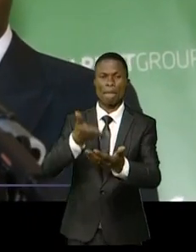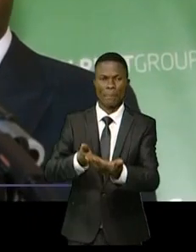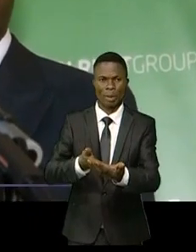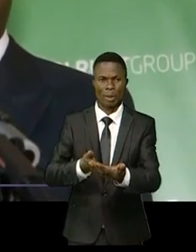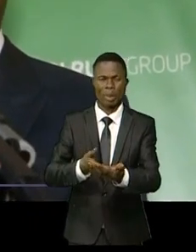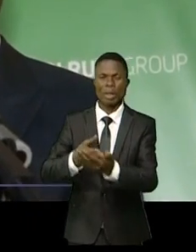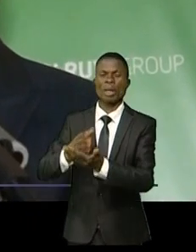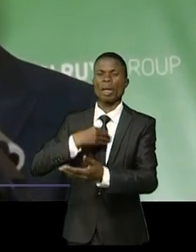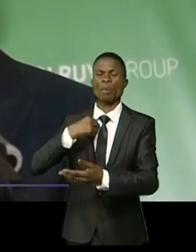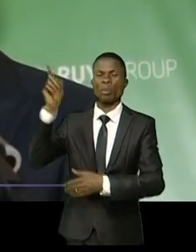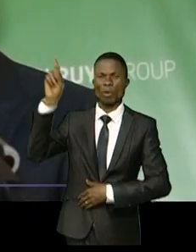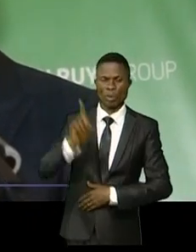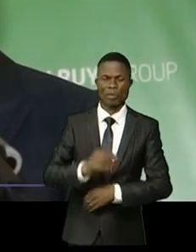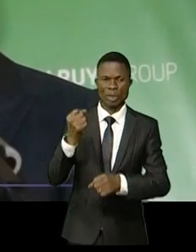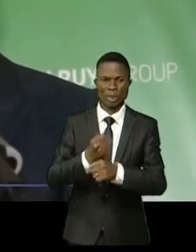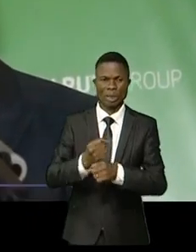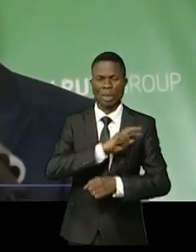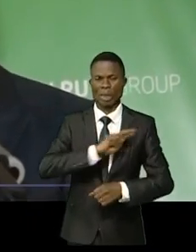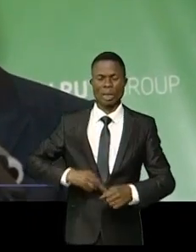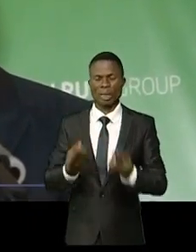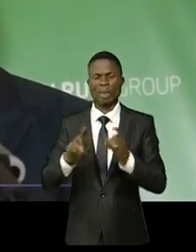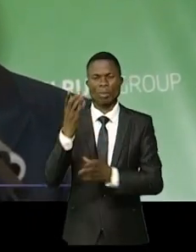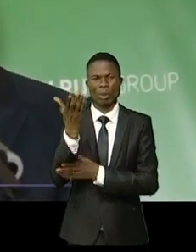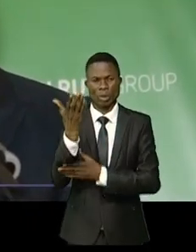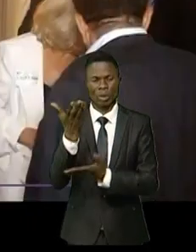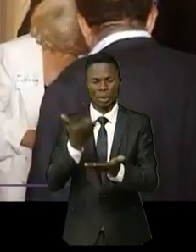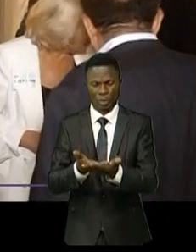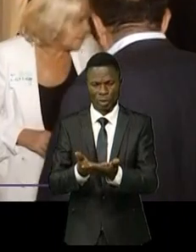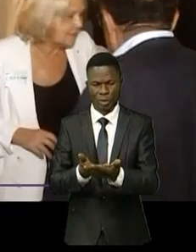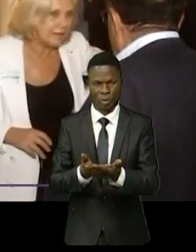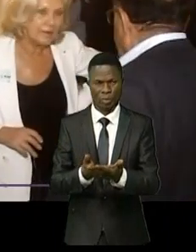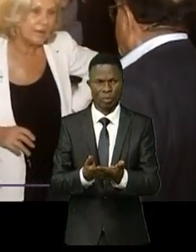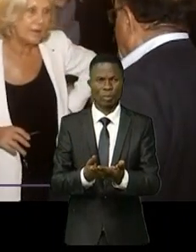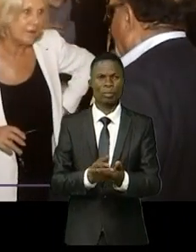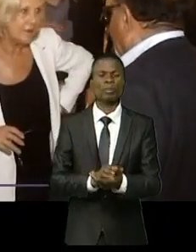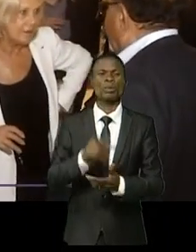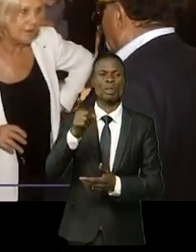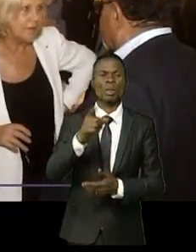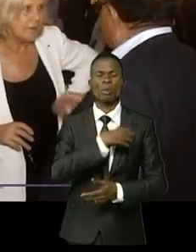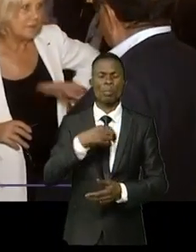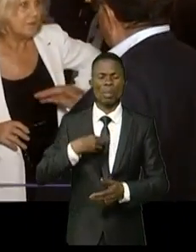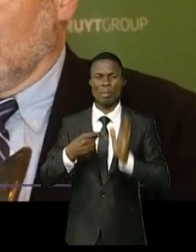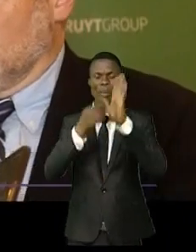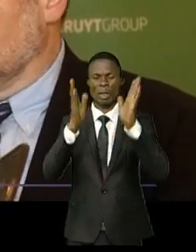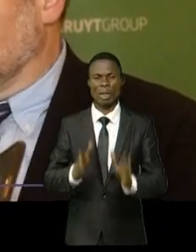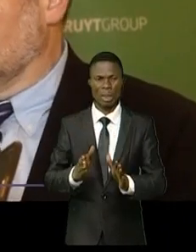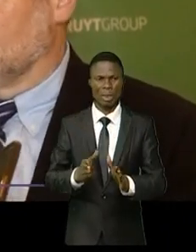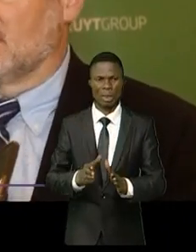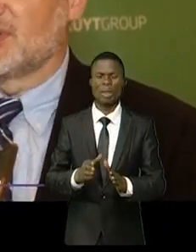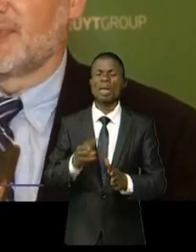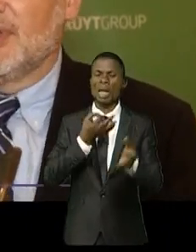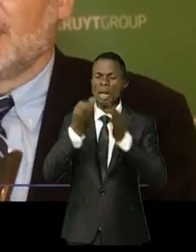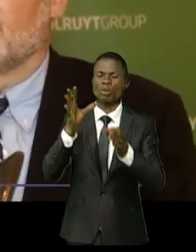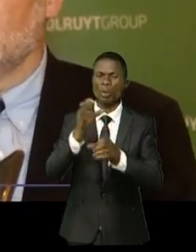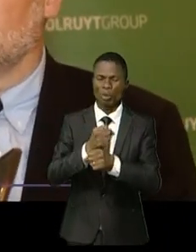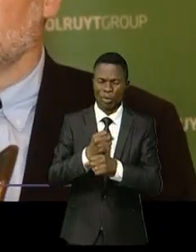les investisseurs que la République démocratique du Congo est un lieu sûr. Jérôme Teiss, représentant de la firme, a résumé les